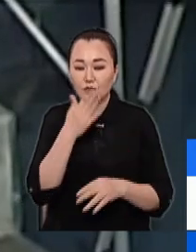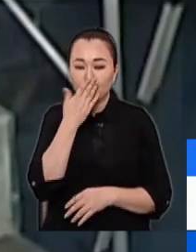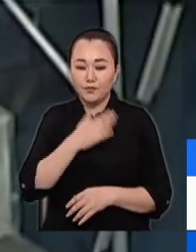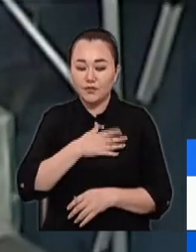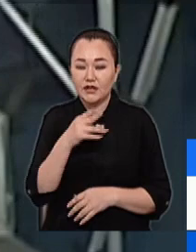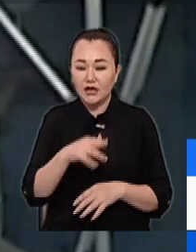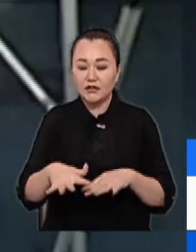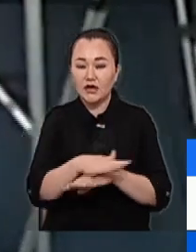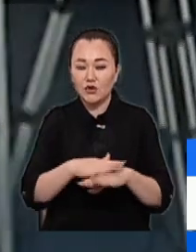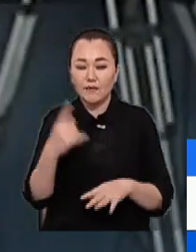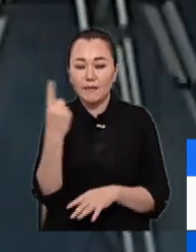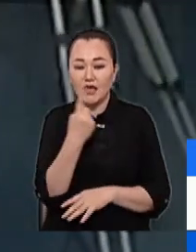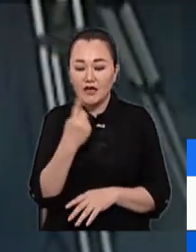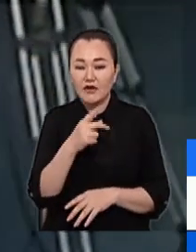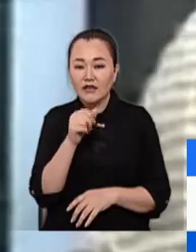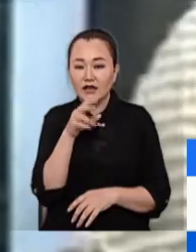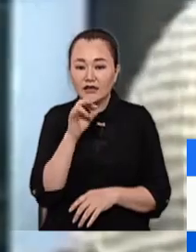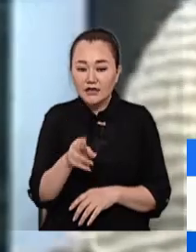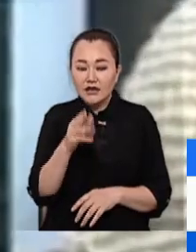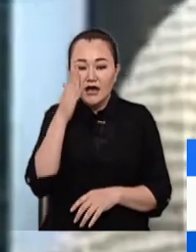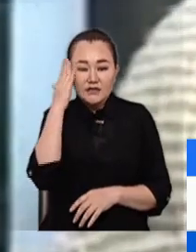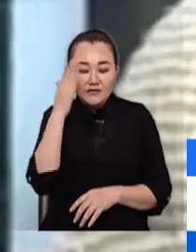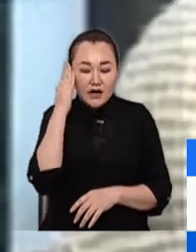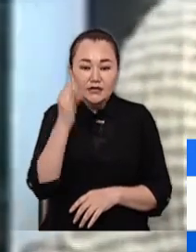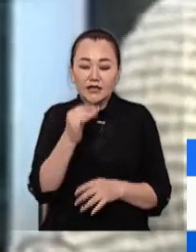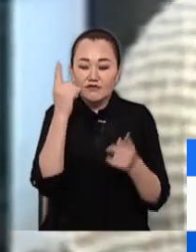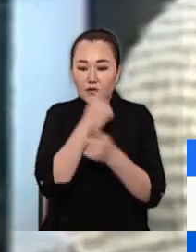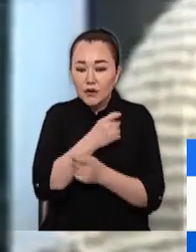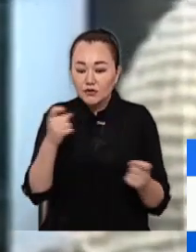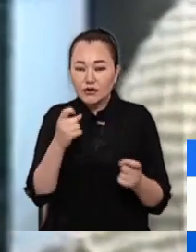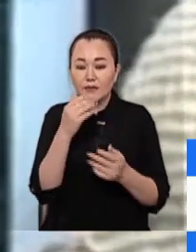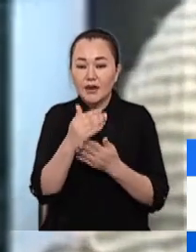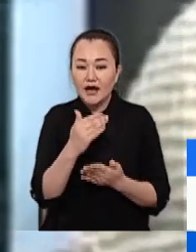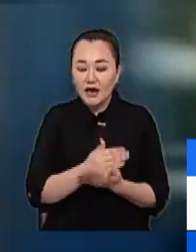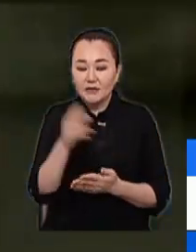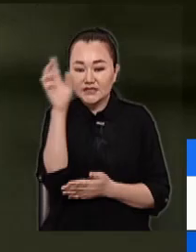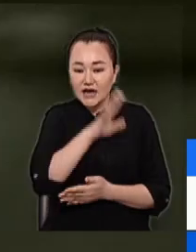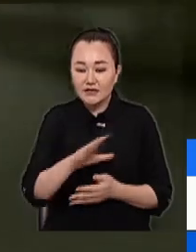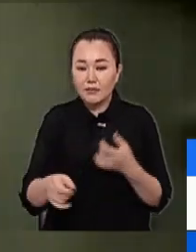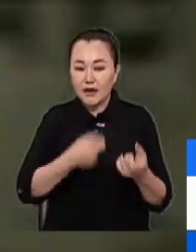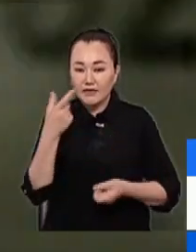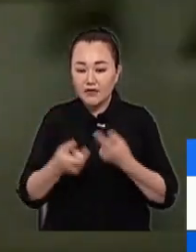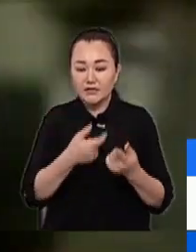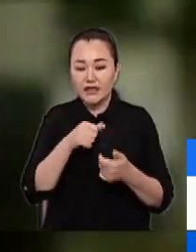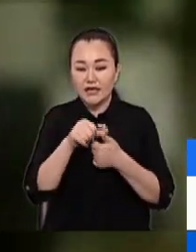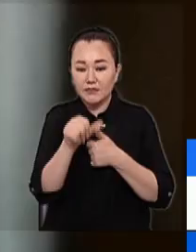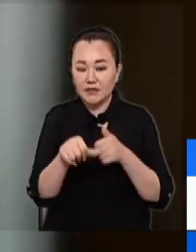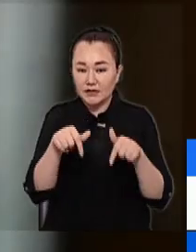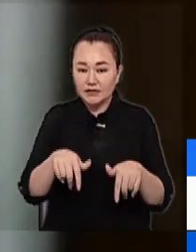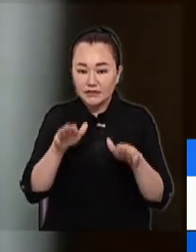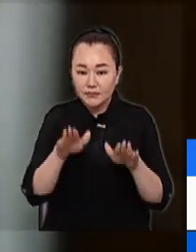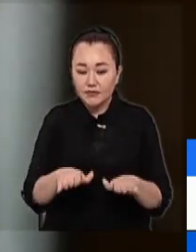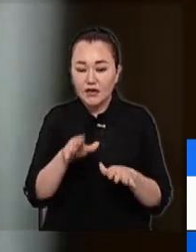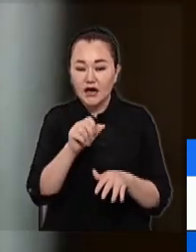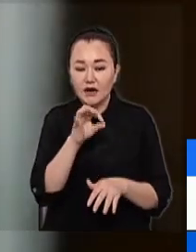для народа. Первые аналитические, развлекательные и информационные программы страны появились именно здесь.